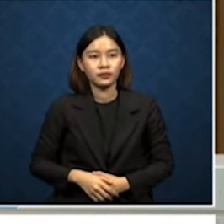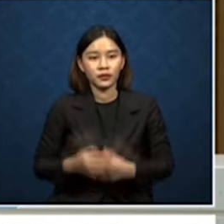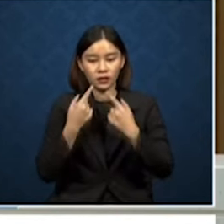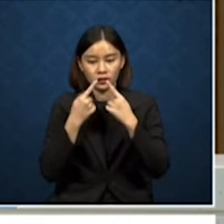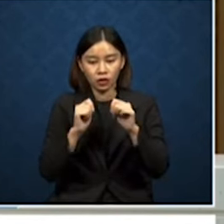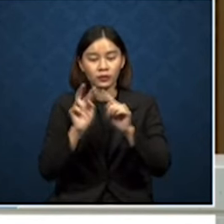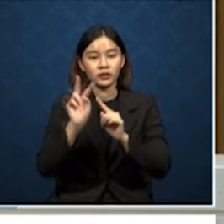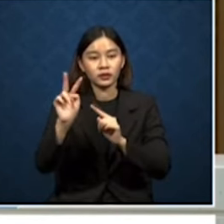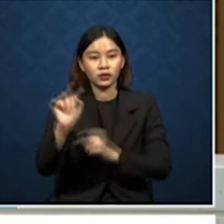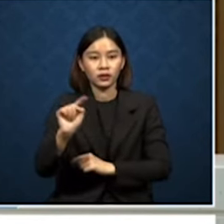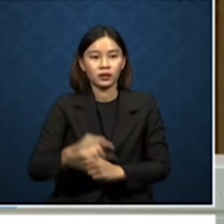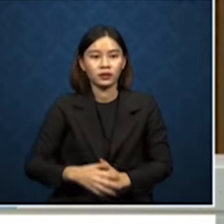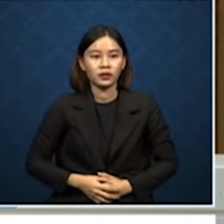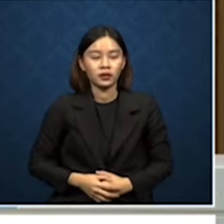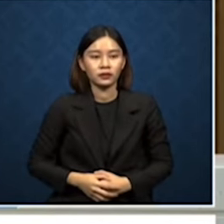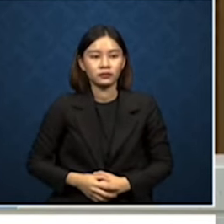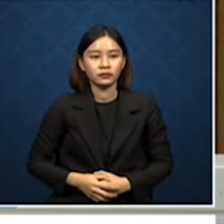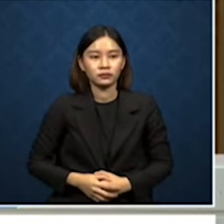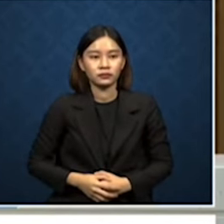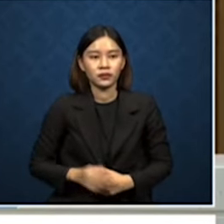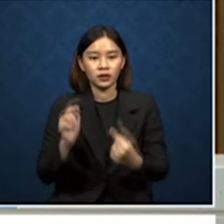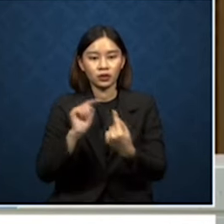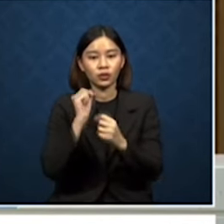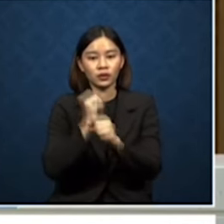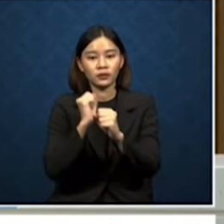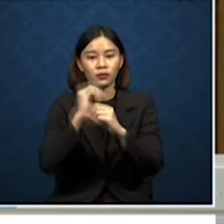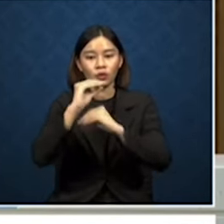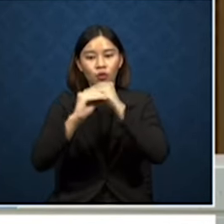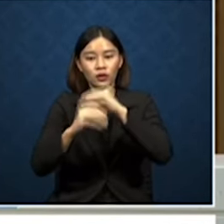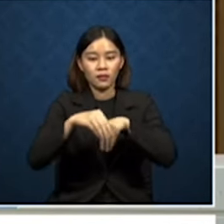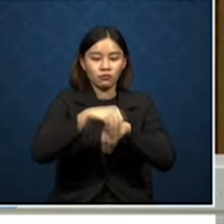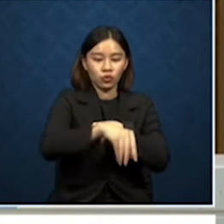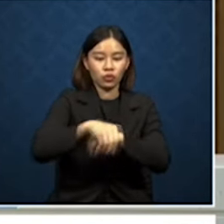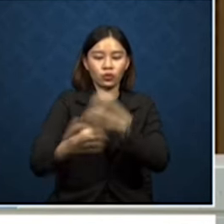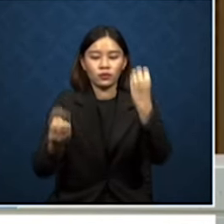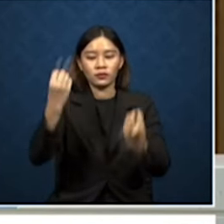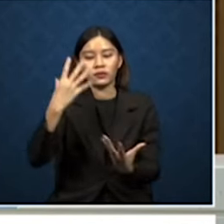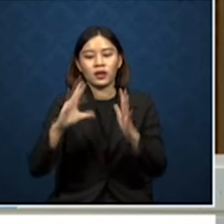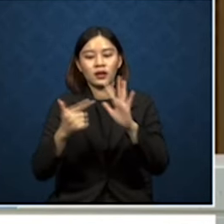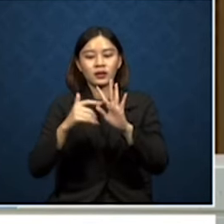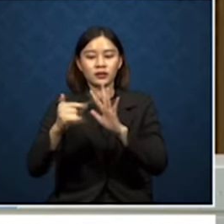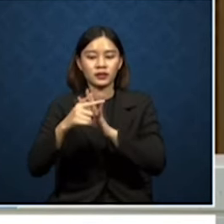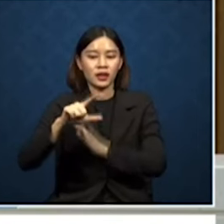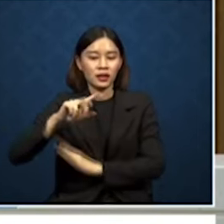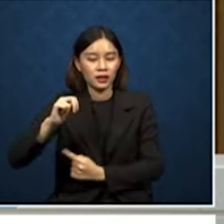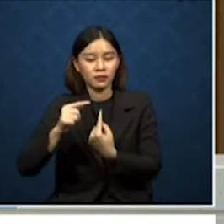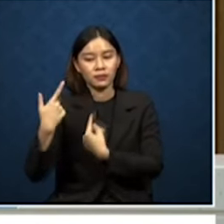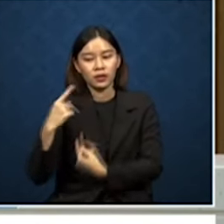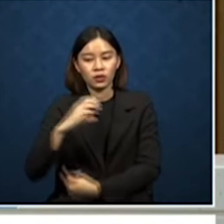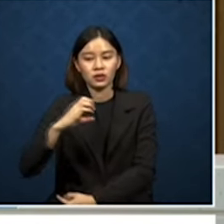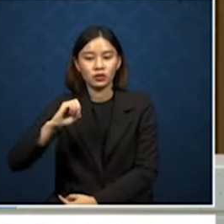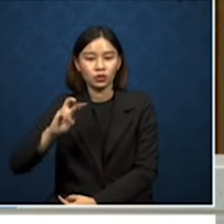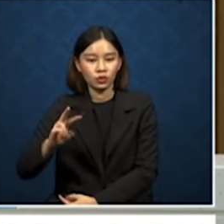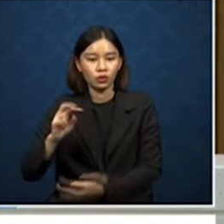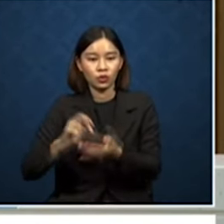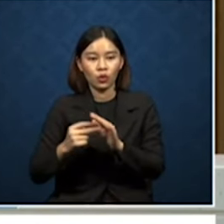อบในข้อที่สองก็คือว่าการดำเนินโครงการปลูกป่าชายเลนเพื่อประโยชน์จากคาร์บอนเครดิตมิ